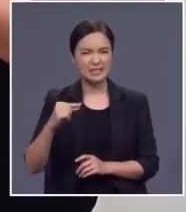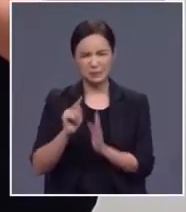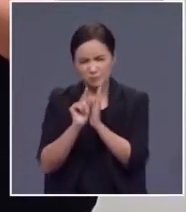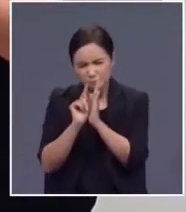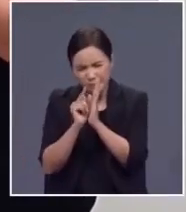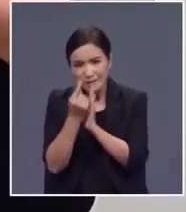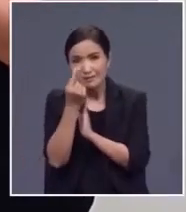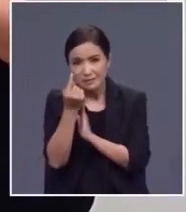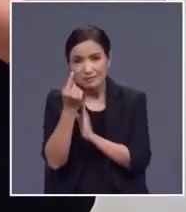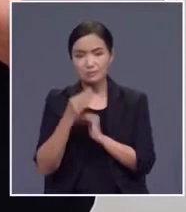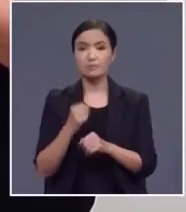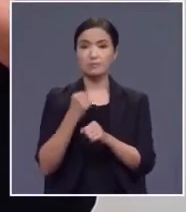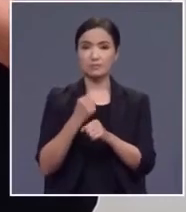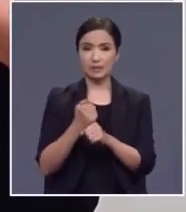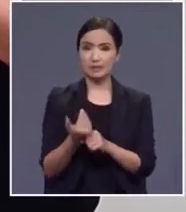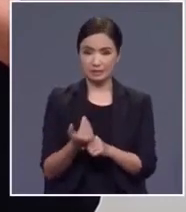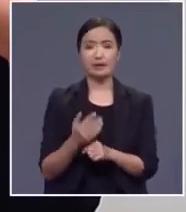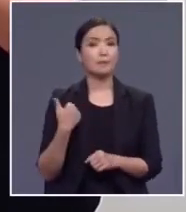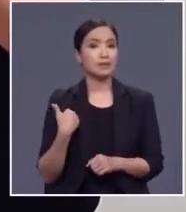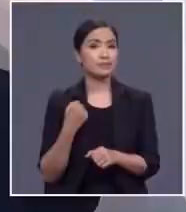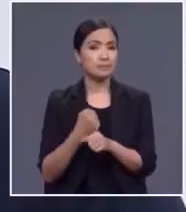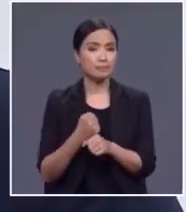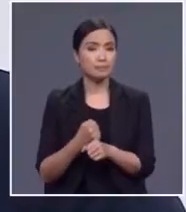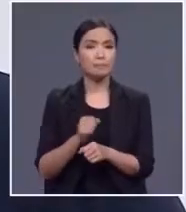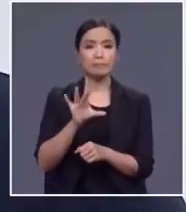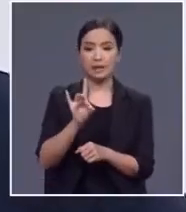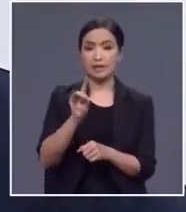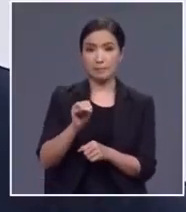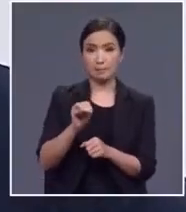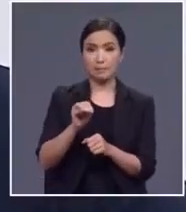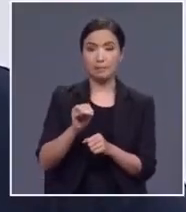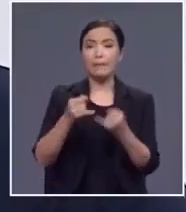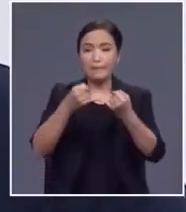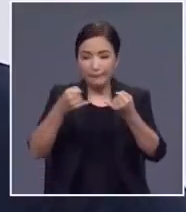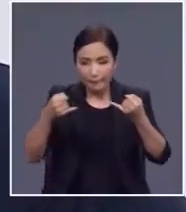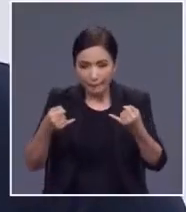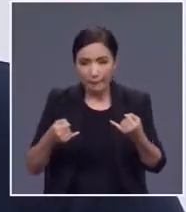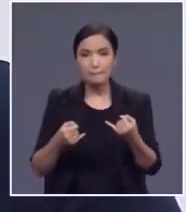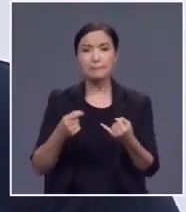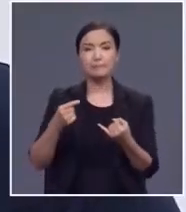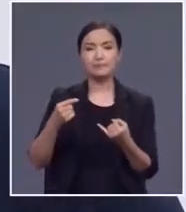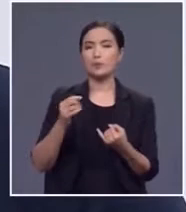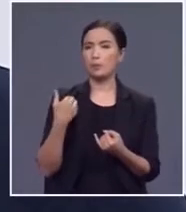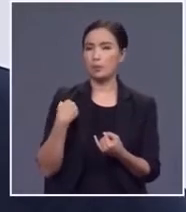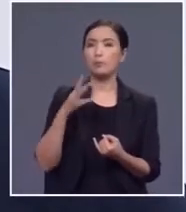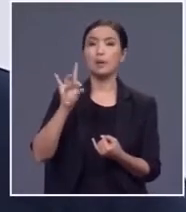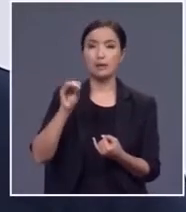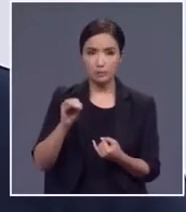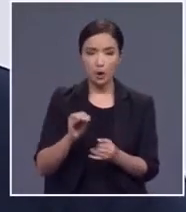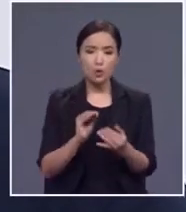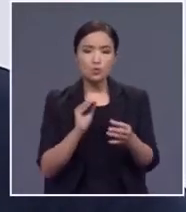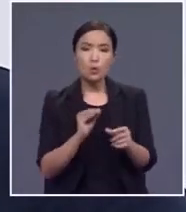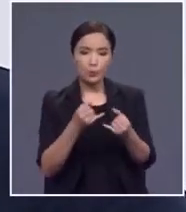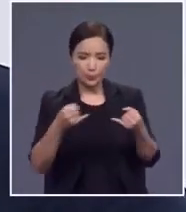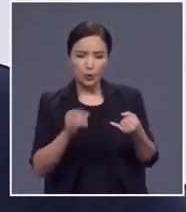แล้วก็ที่สร้างอยู่เนี่ยมีประมาณ80ลำแสงหรือ80แลมด้าเนี่ยงั้นมีความจุอยู่ประมาณ40เทราบิ